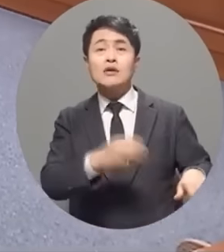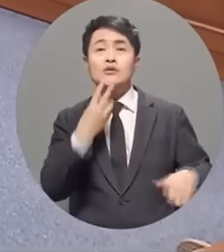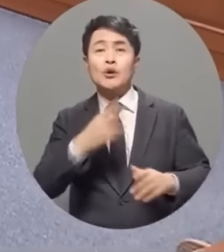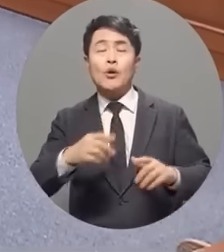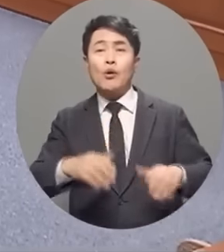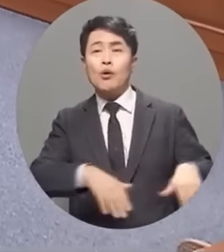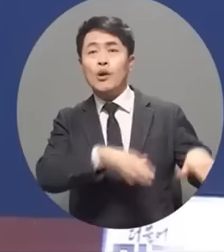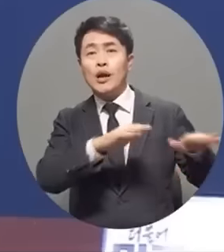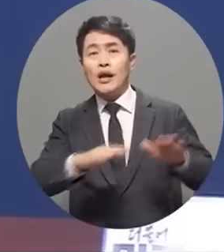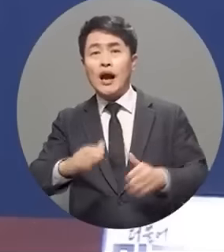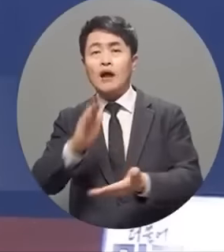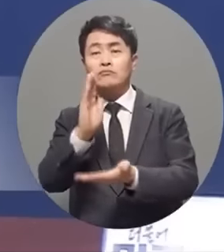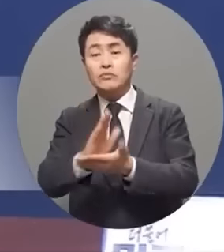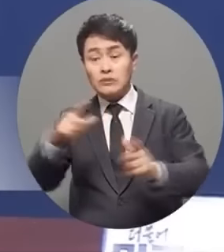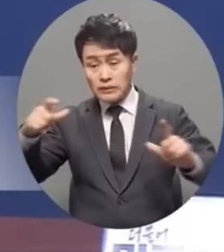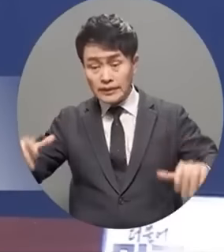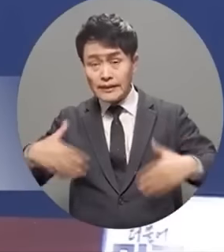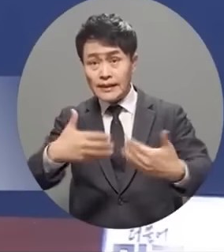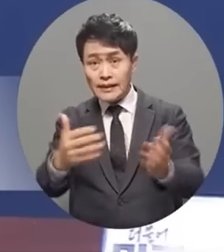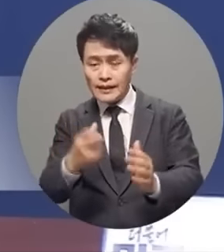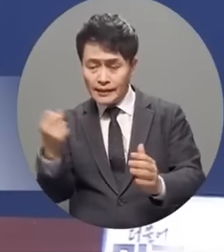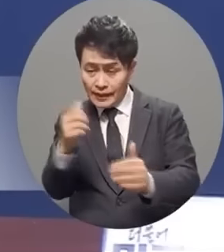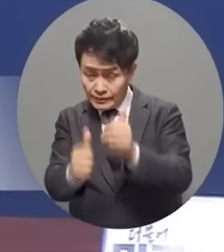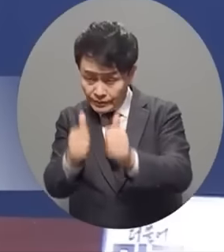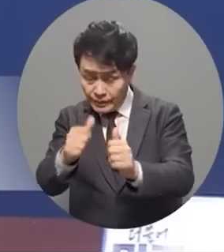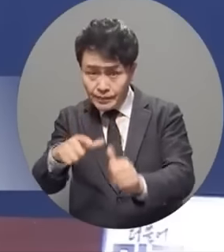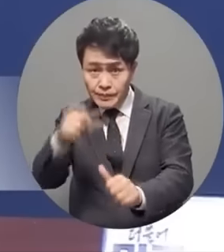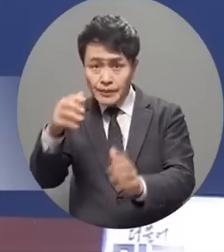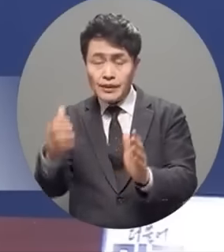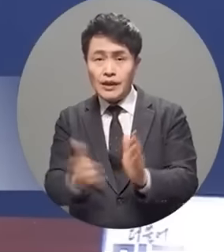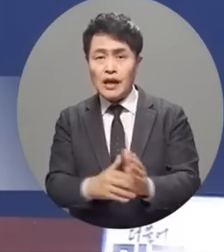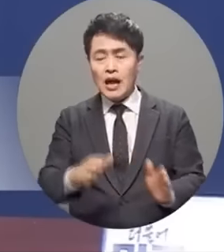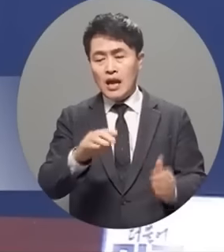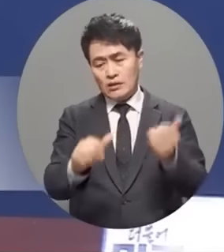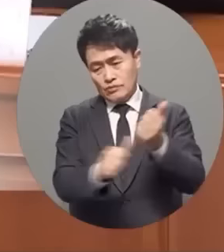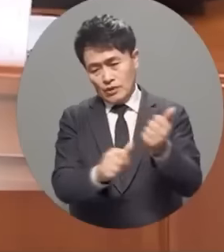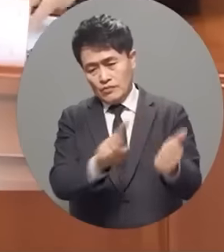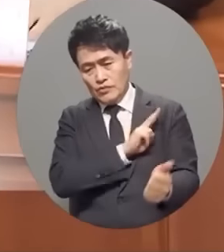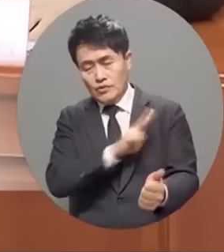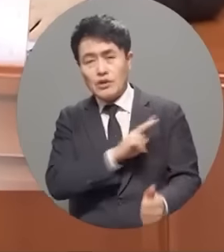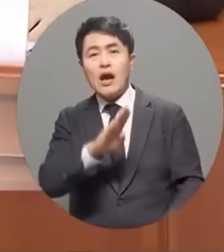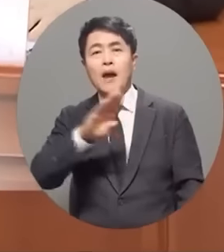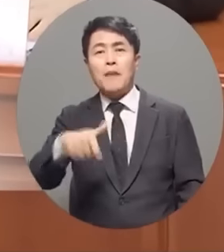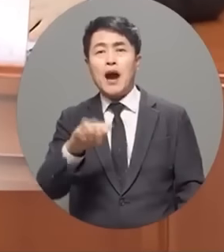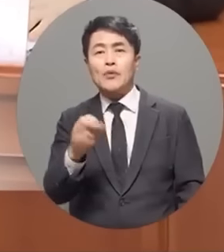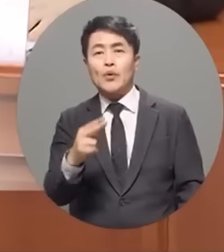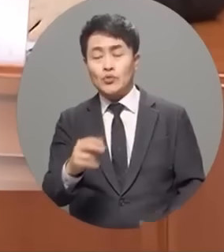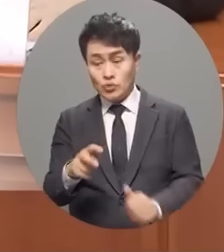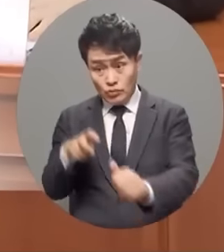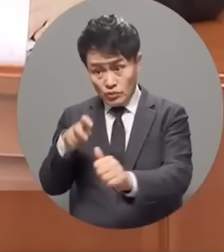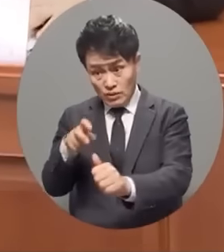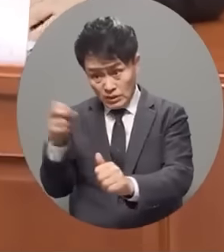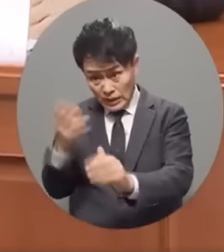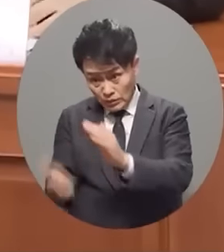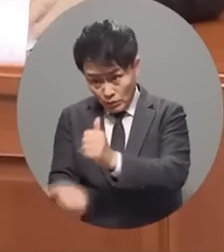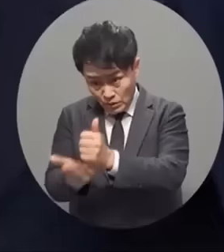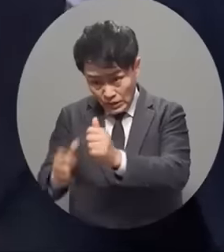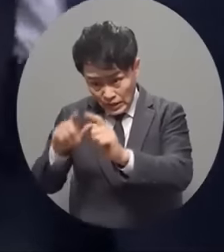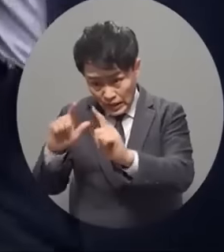결정했습니다. 차점자이자 이 지역 현역인 박용진 의원을 공천하지 않고 다시 경선을 하는